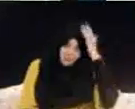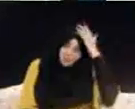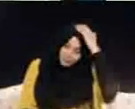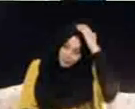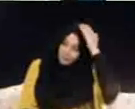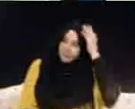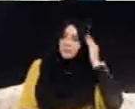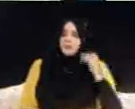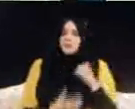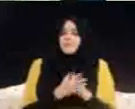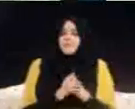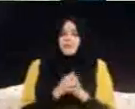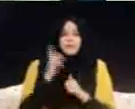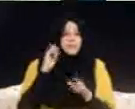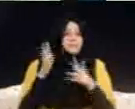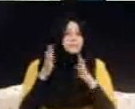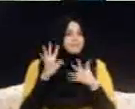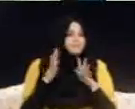الحمد لله.